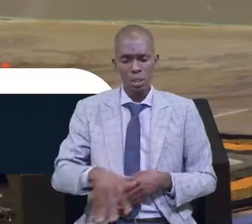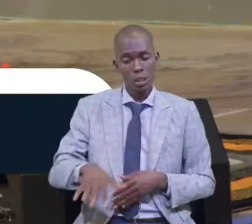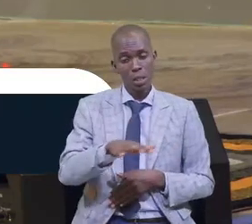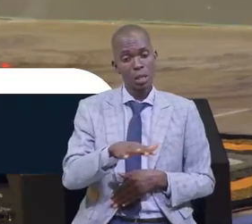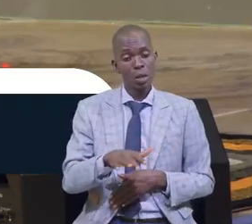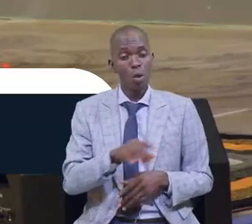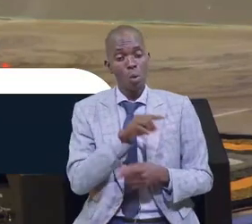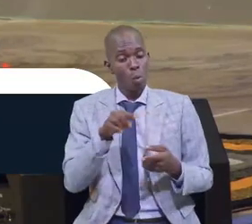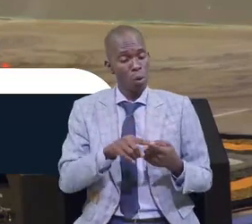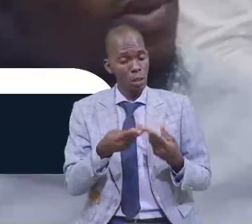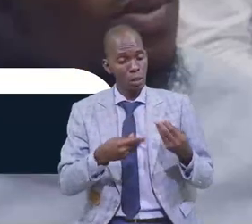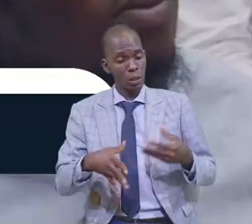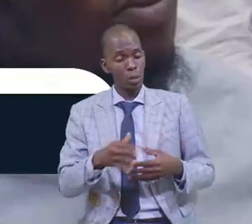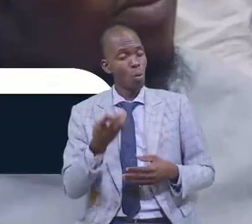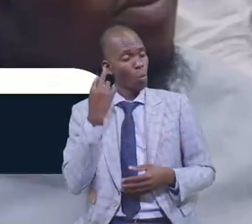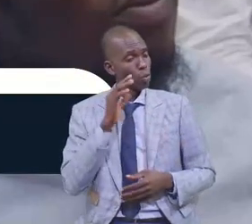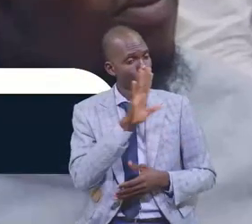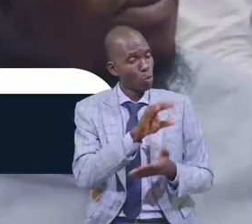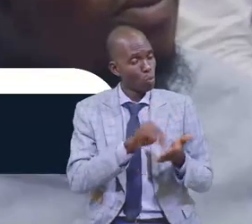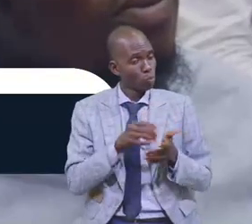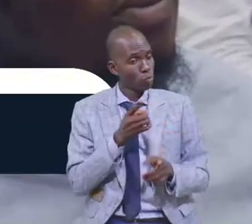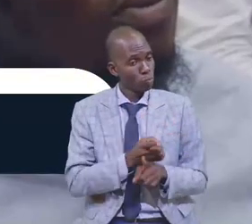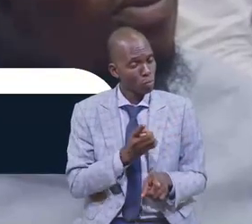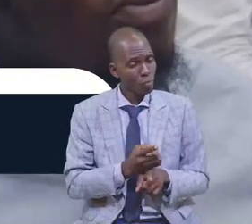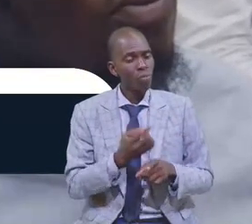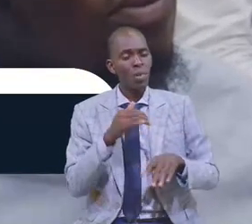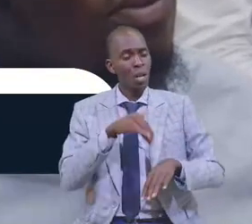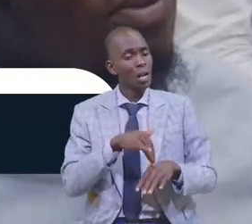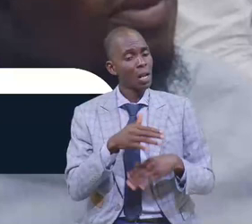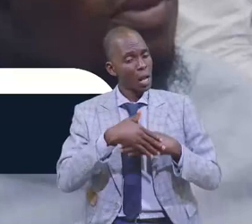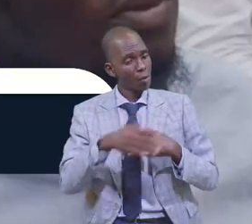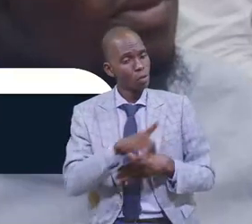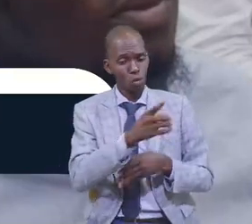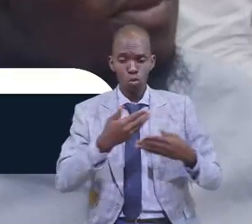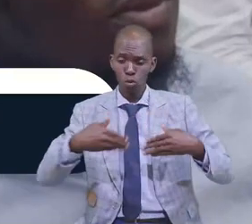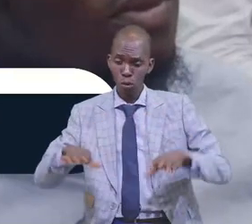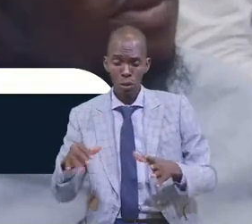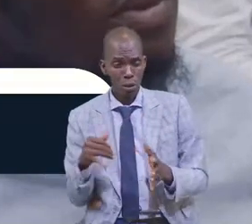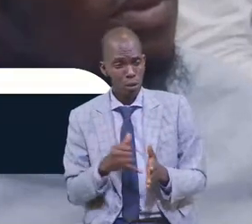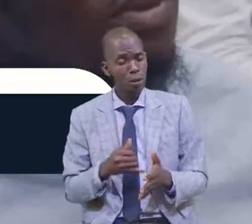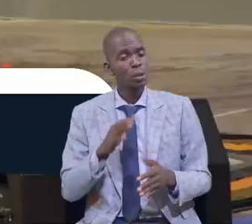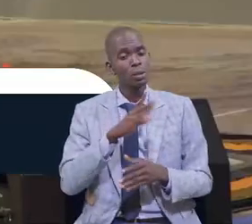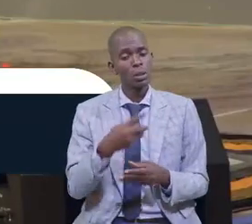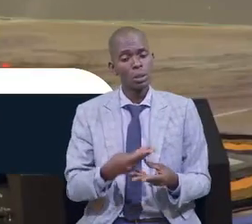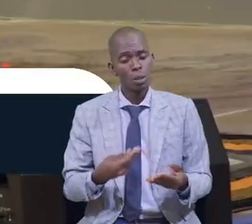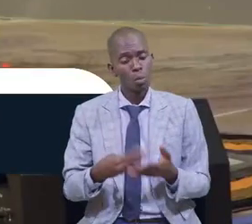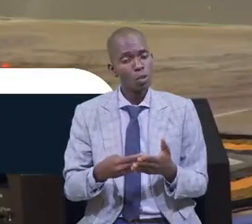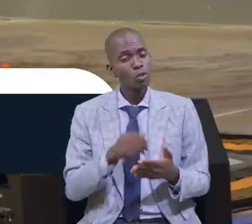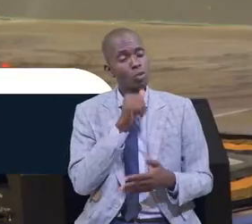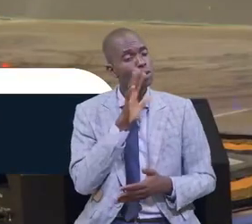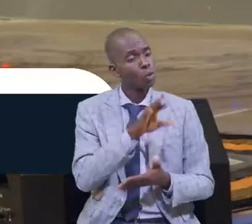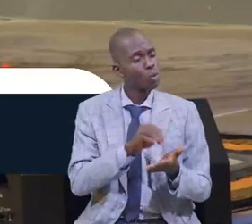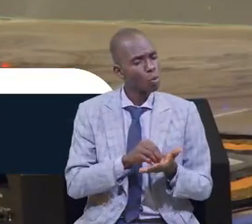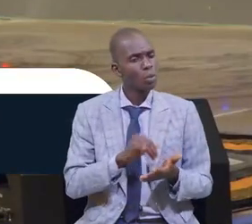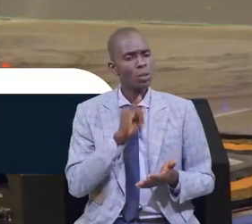champ? S'il n'eût pas été vendu, ne te retait-il pas? Et après qu'il a